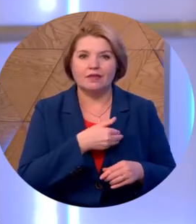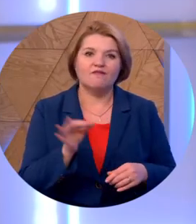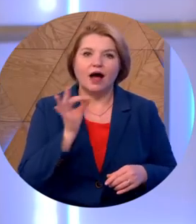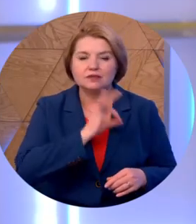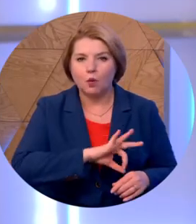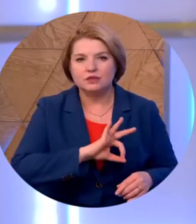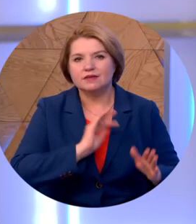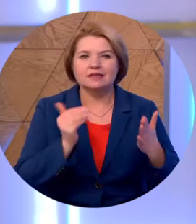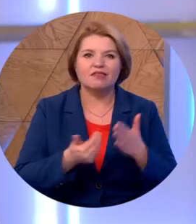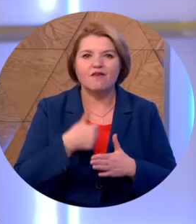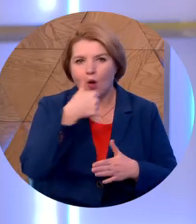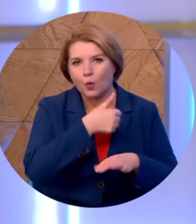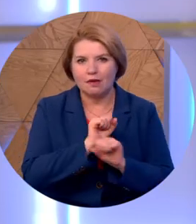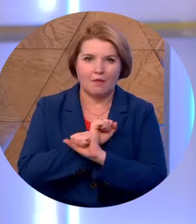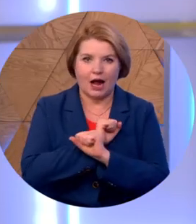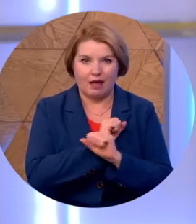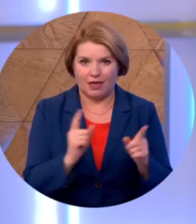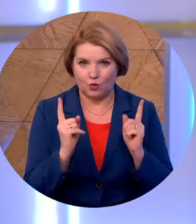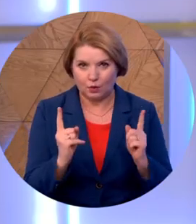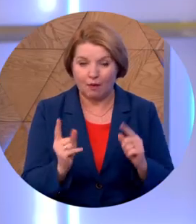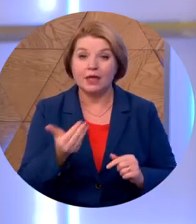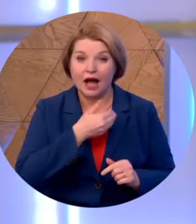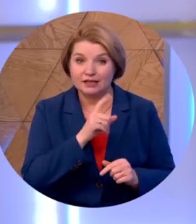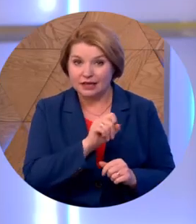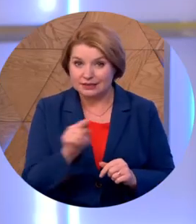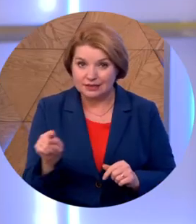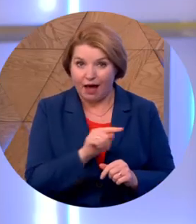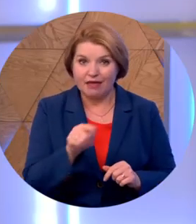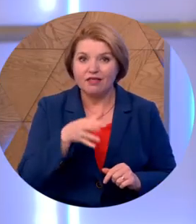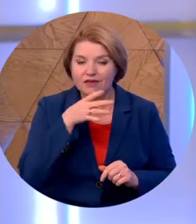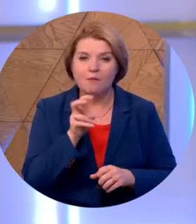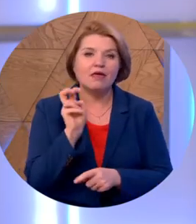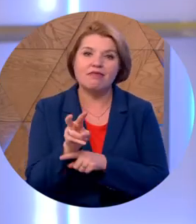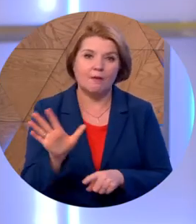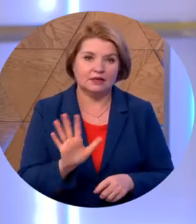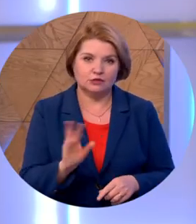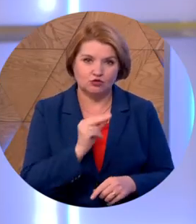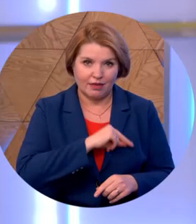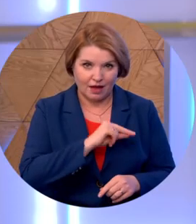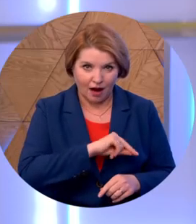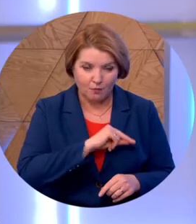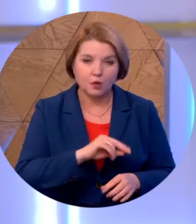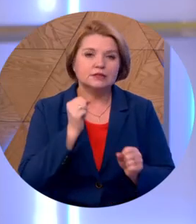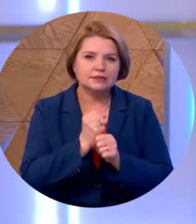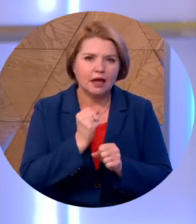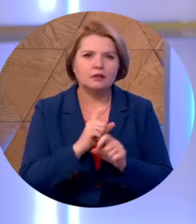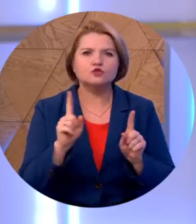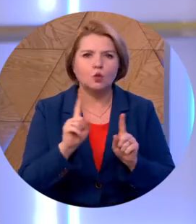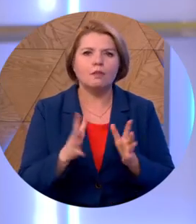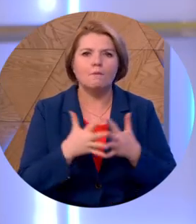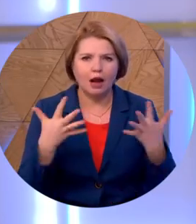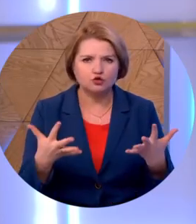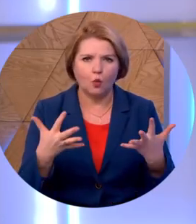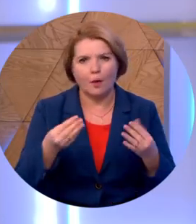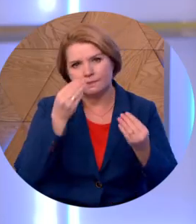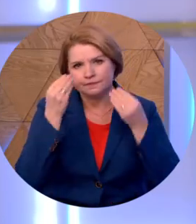каникулами и которые хотят за Вот это время не посещения работы сделать что-то большое инвазивное то чего